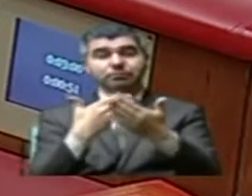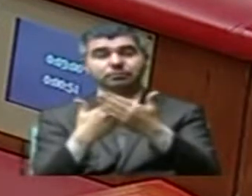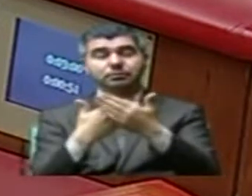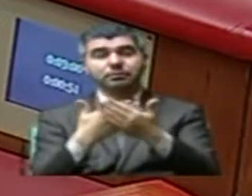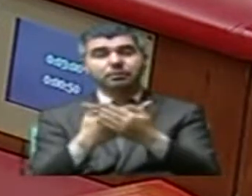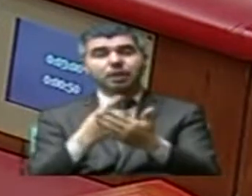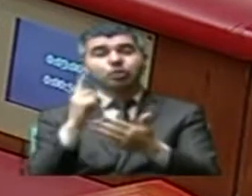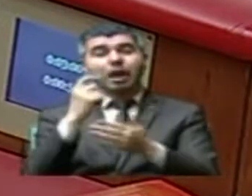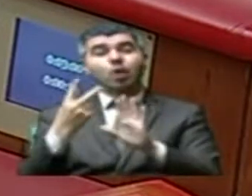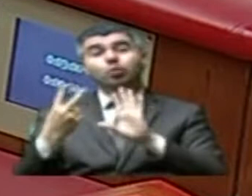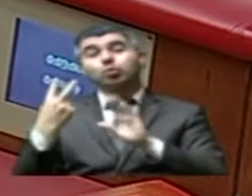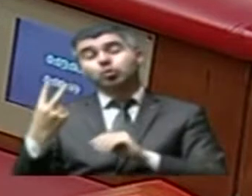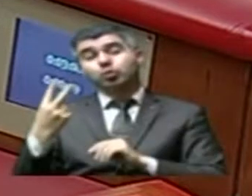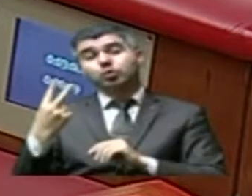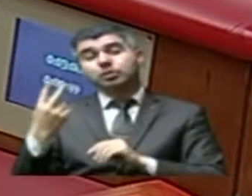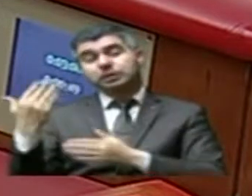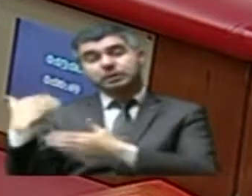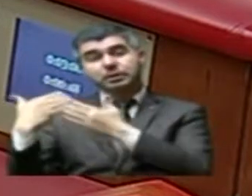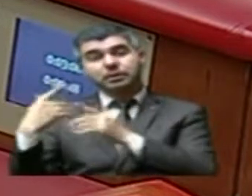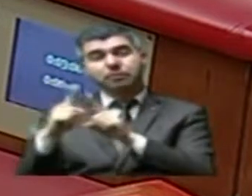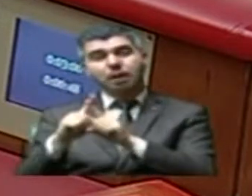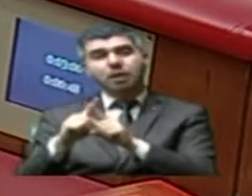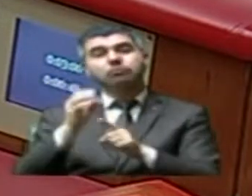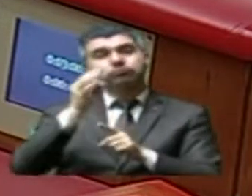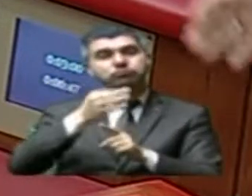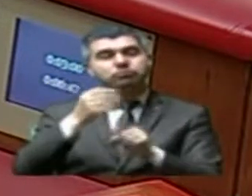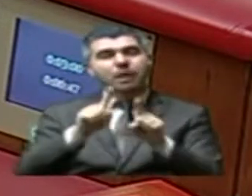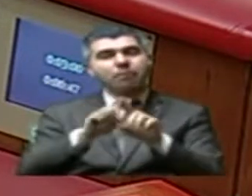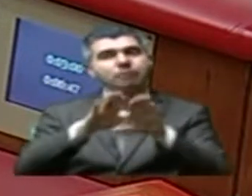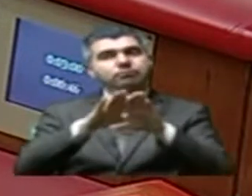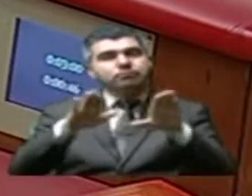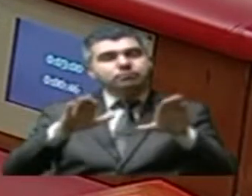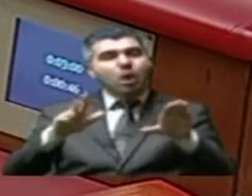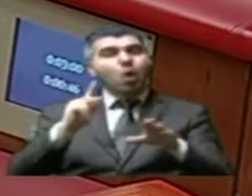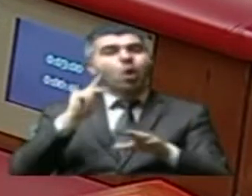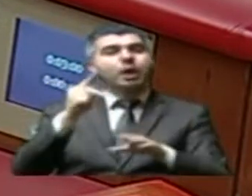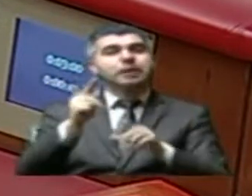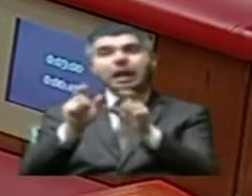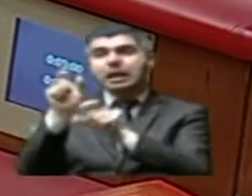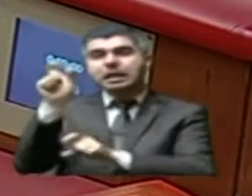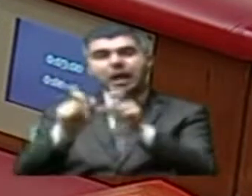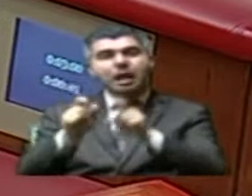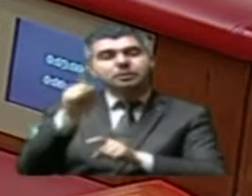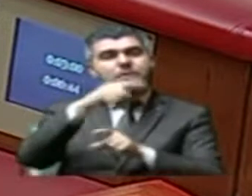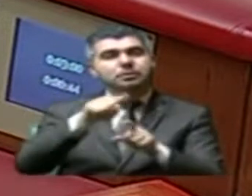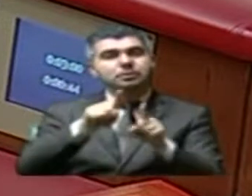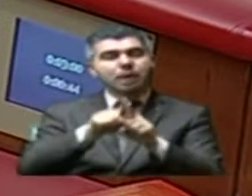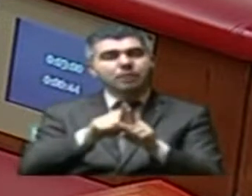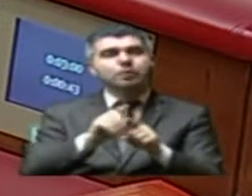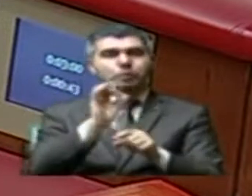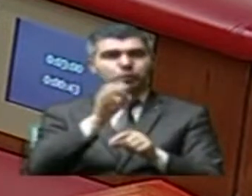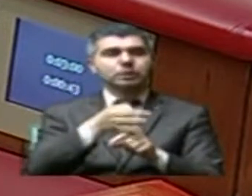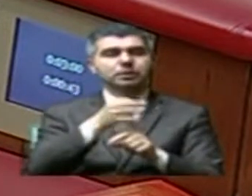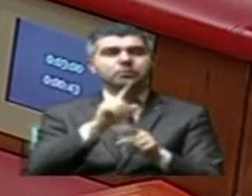فبراير لليوم تحسن الوضع، ماشي بالشهادة ديالي ولكن بشهادة المواطنين القنيطريين، وكما كنقولوا هذا مشروع ديال التأهيل البيئي